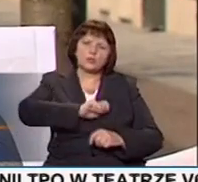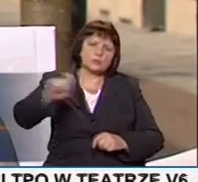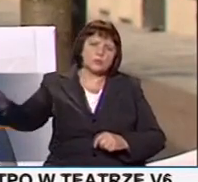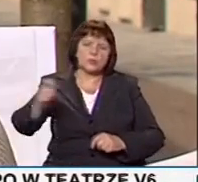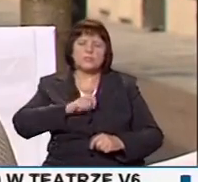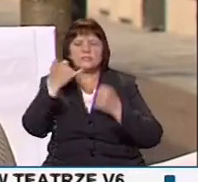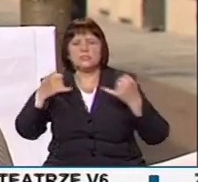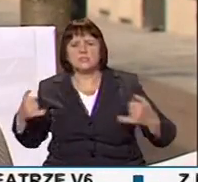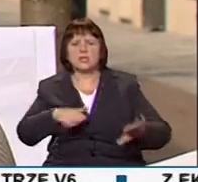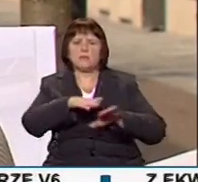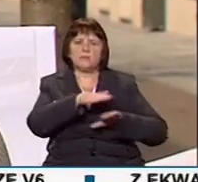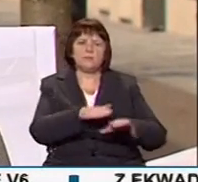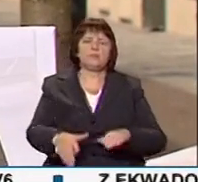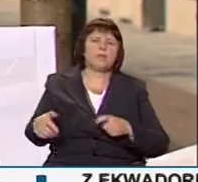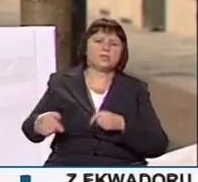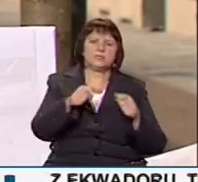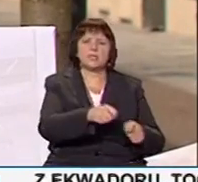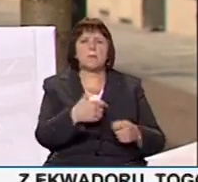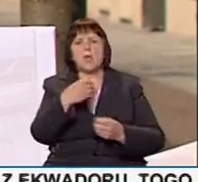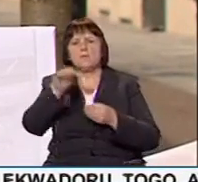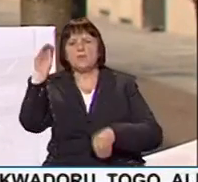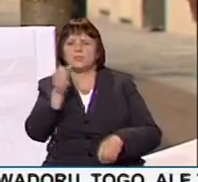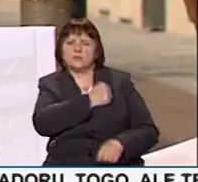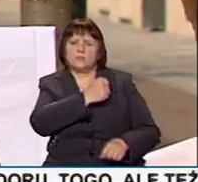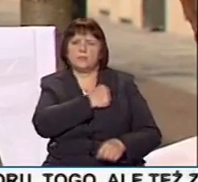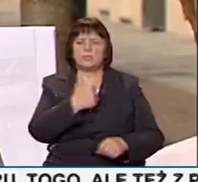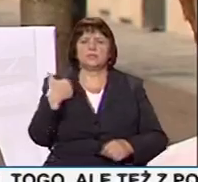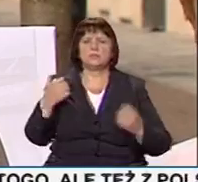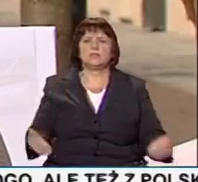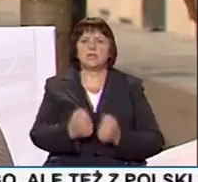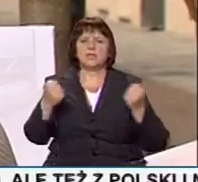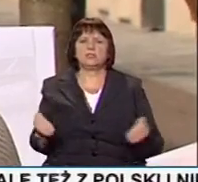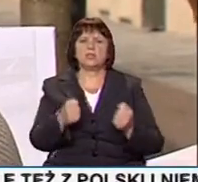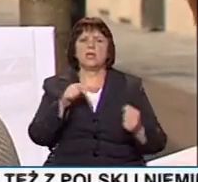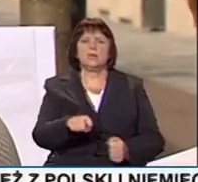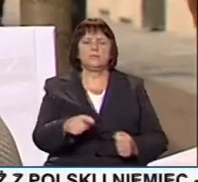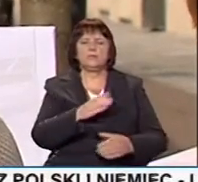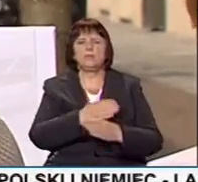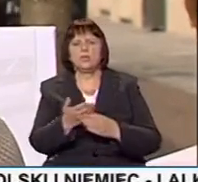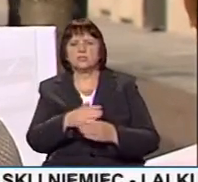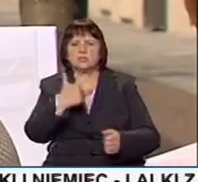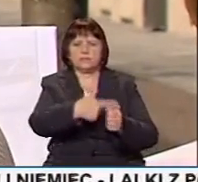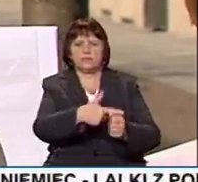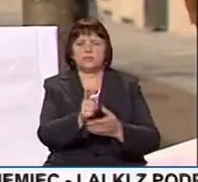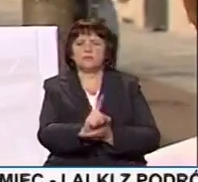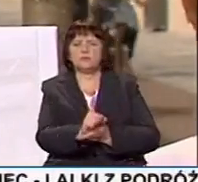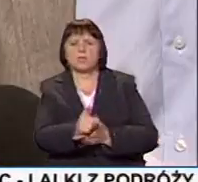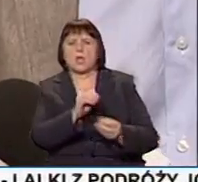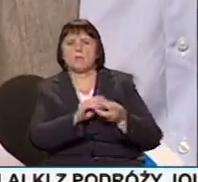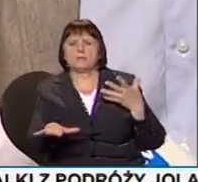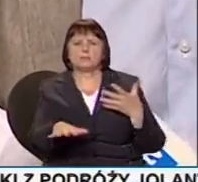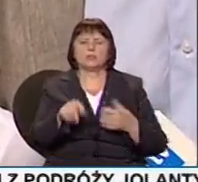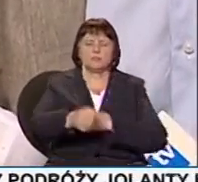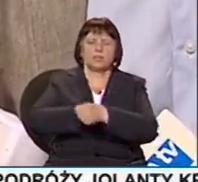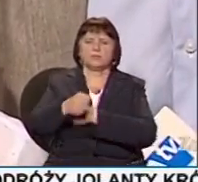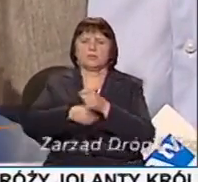innym miejscem, odstawieniem roweru, czyli większość wypożyczających stara się mieścić w tych 20 minutach bezpłatnych.